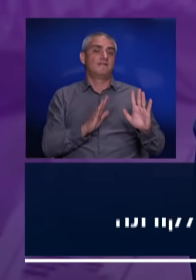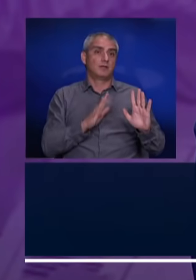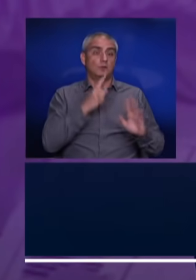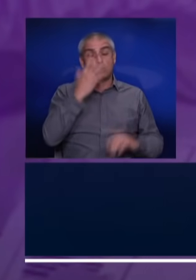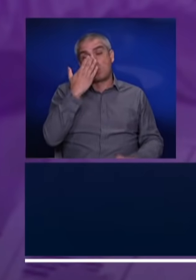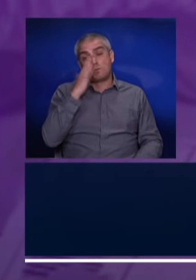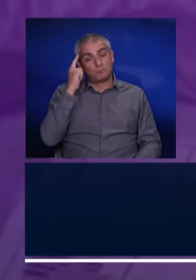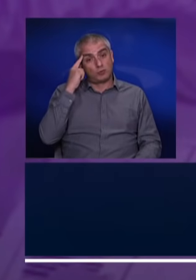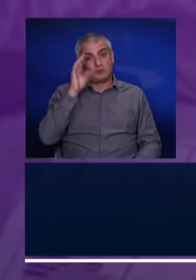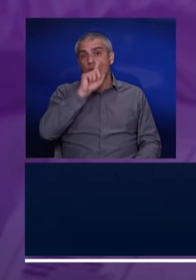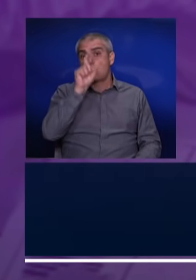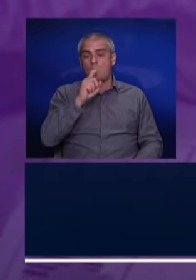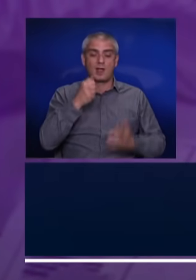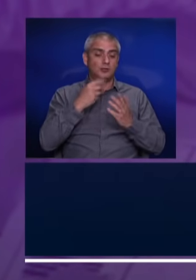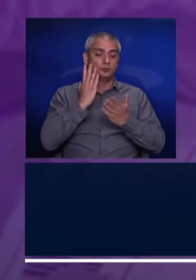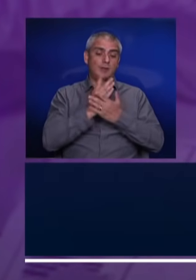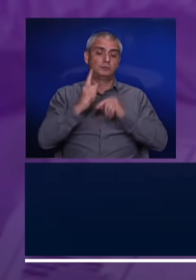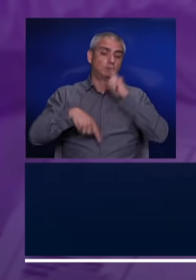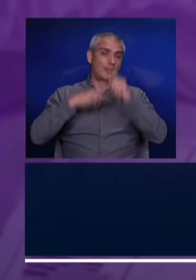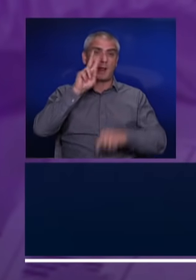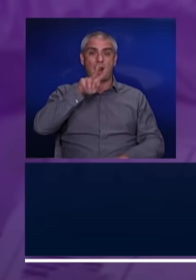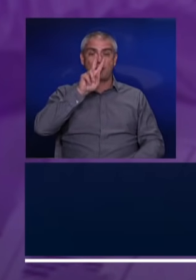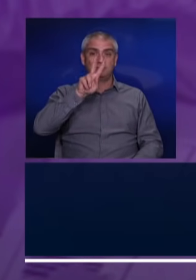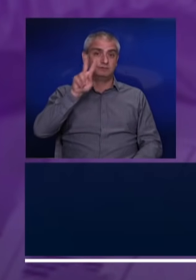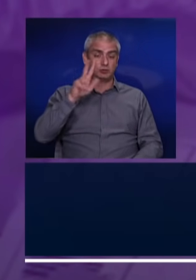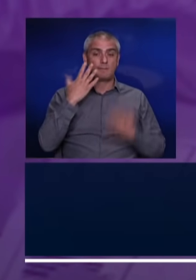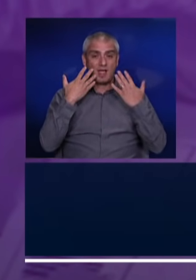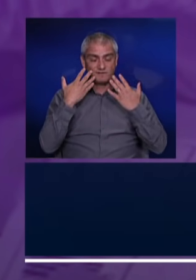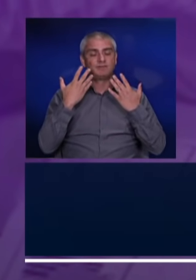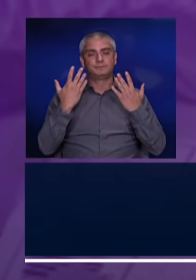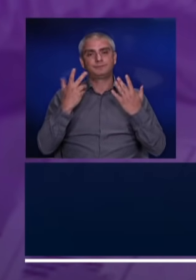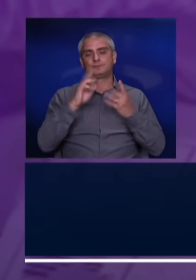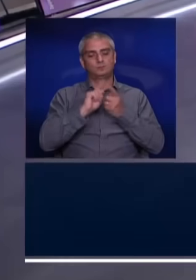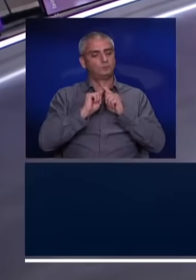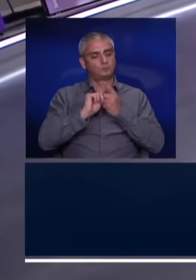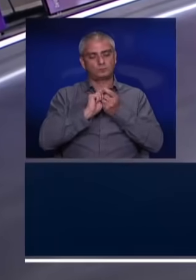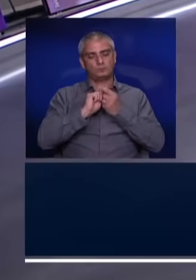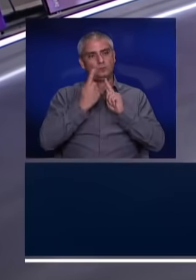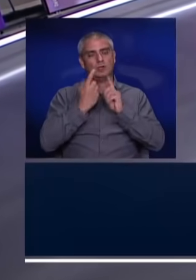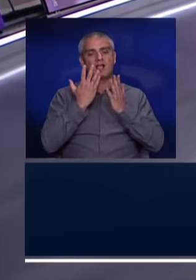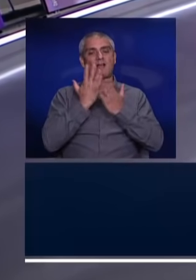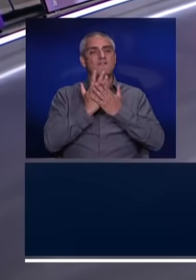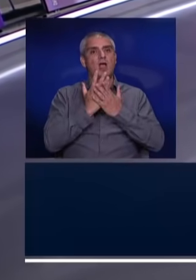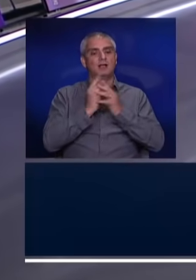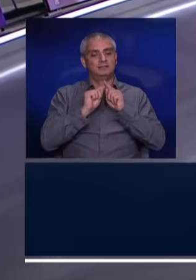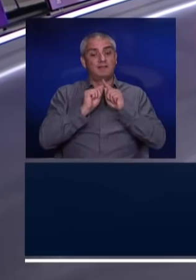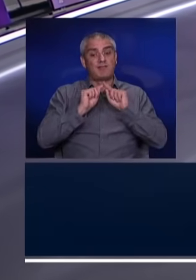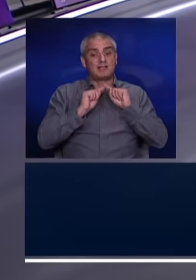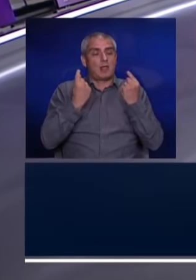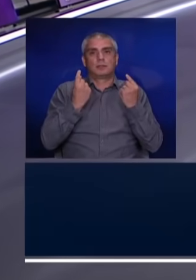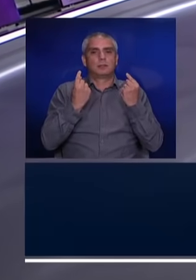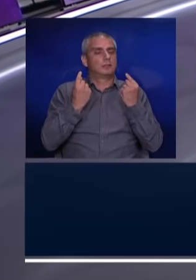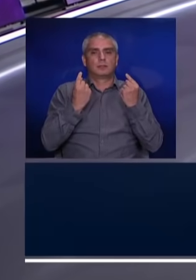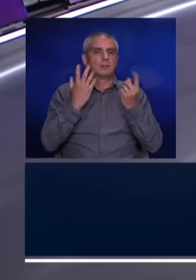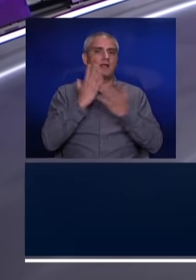מעריך שככל הנראה באמצע השנה הבאה, שנת 2022, באביב, המוטציות האלה תגענה לווריאנט כזה, שכבר